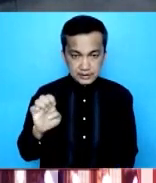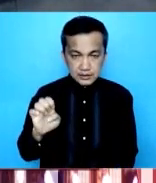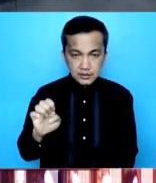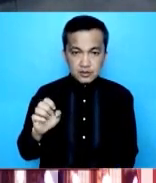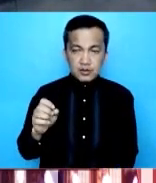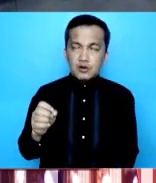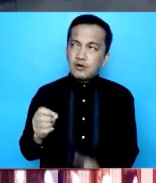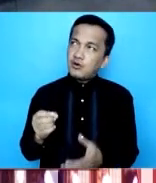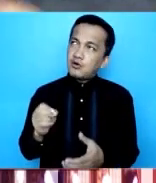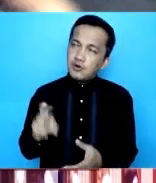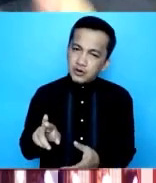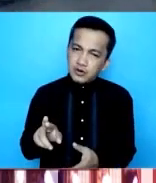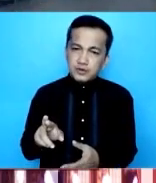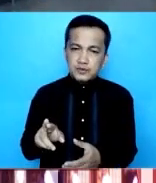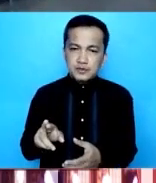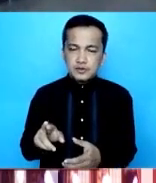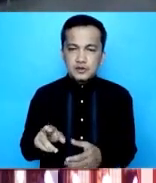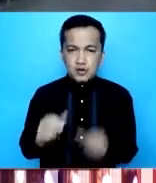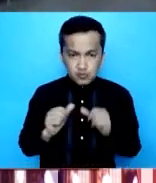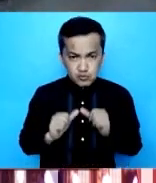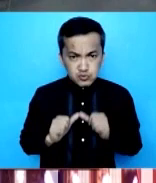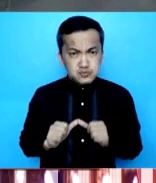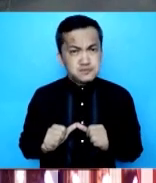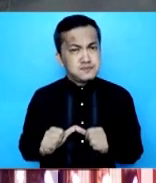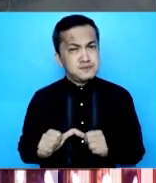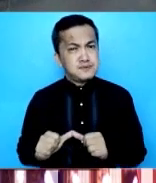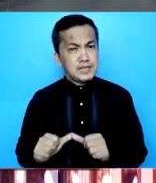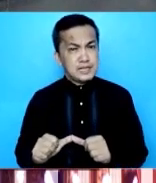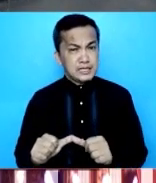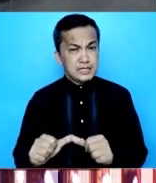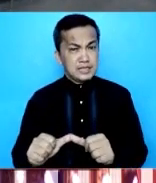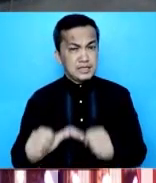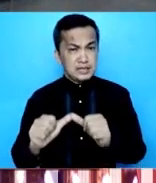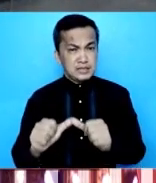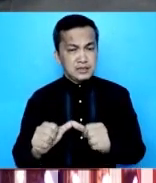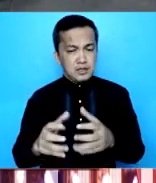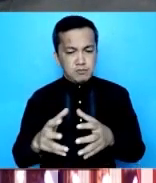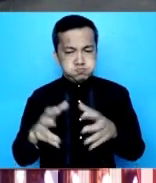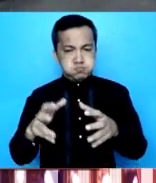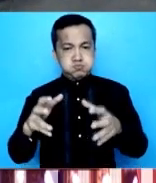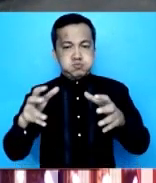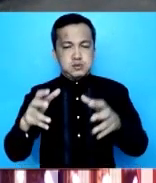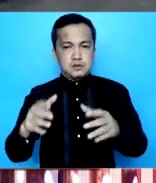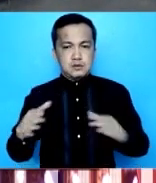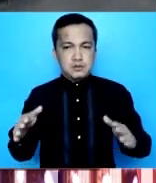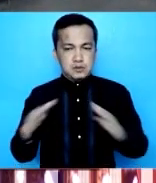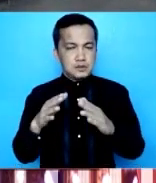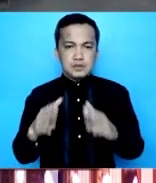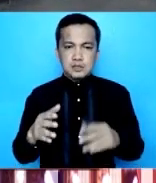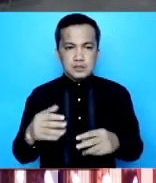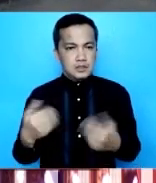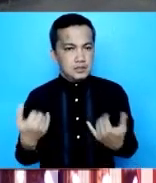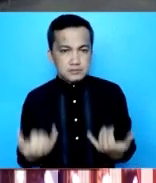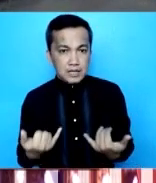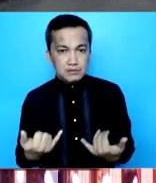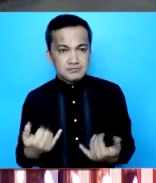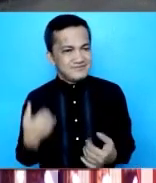yung sustained na pamamaga ng bulkan. Right now po hindi namin nakikita yung